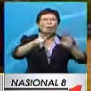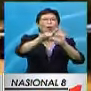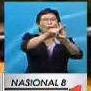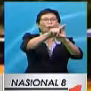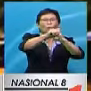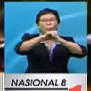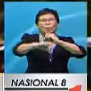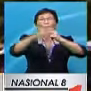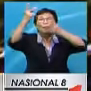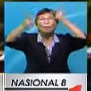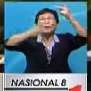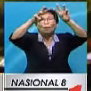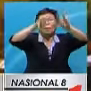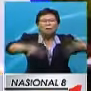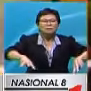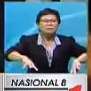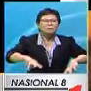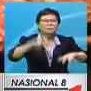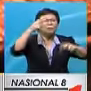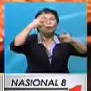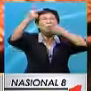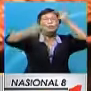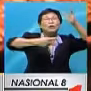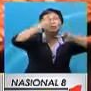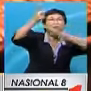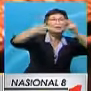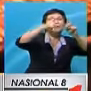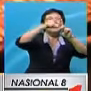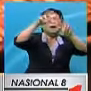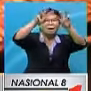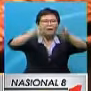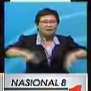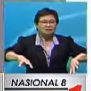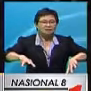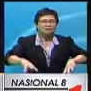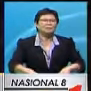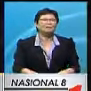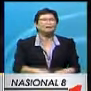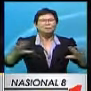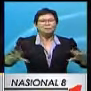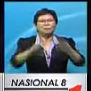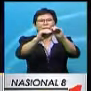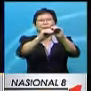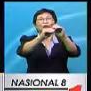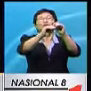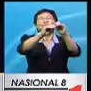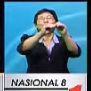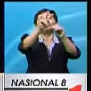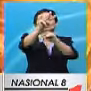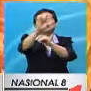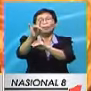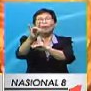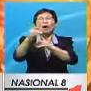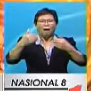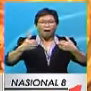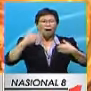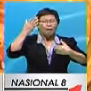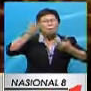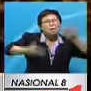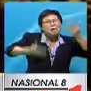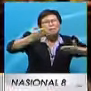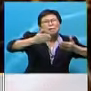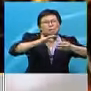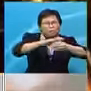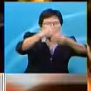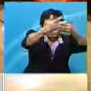kempen melawat ASEAN iaitu Visit ASEAN at 50. Sidang kemuncak ke-28 dijangka akan memperlengkapkan beberapa perkara